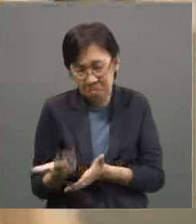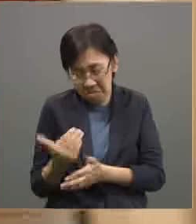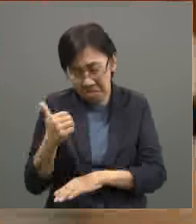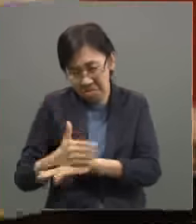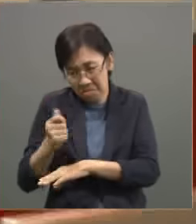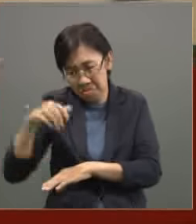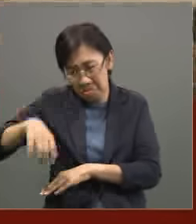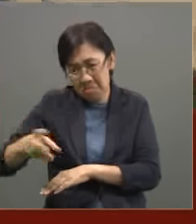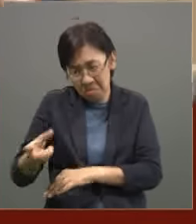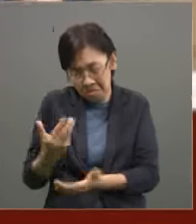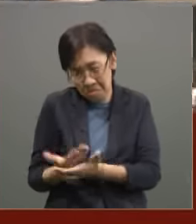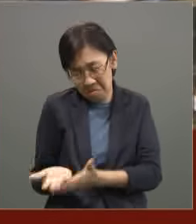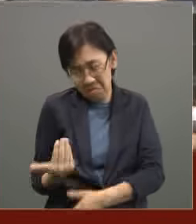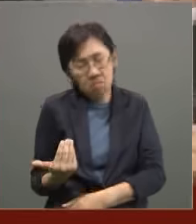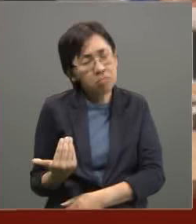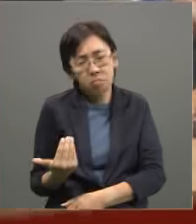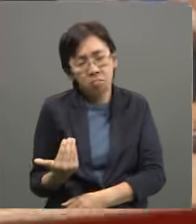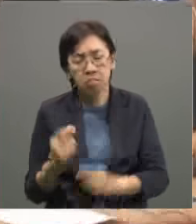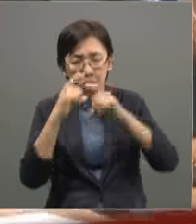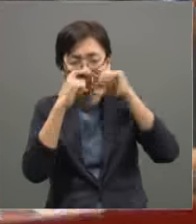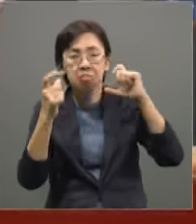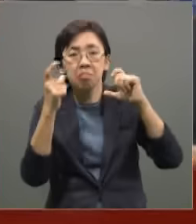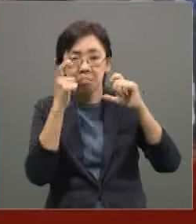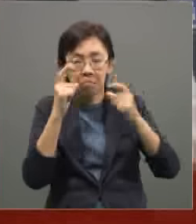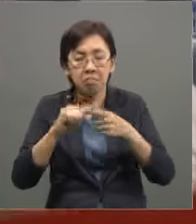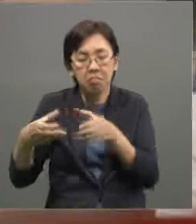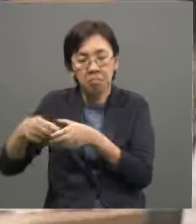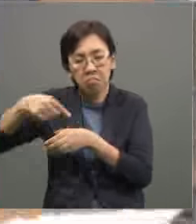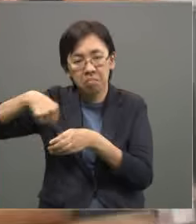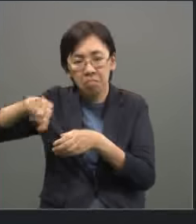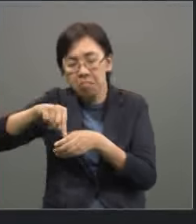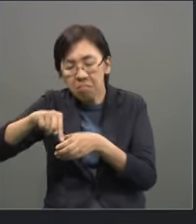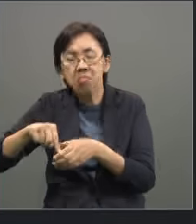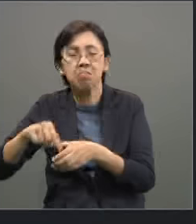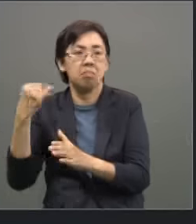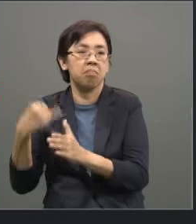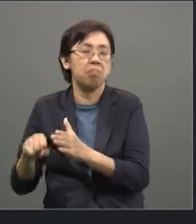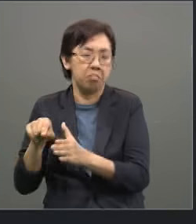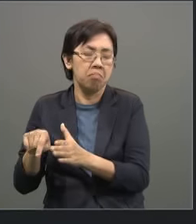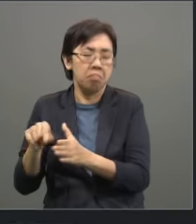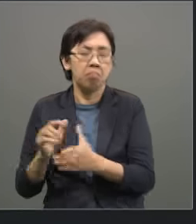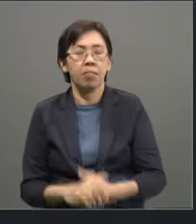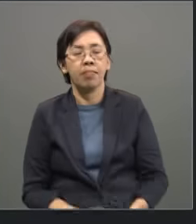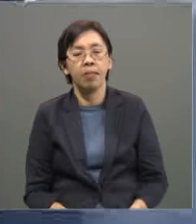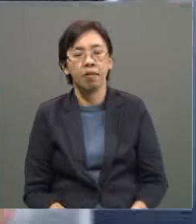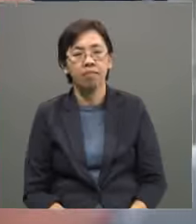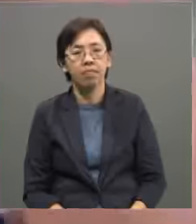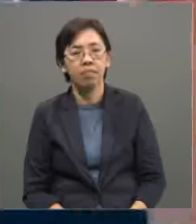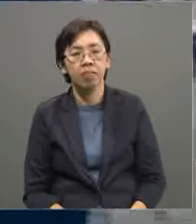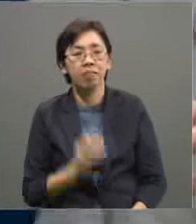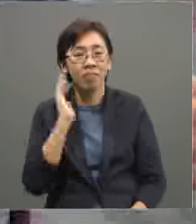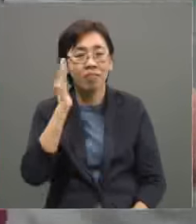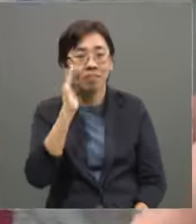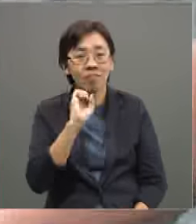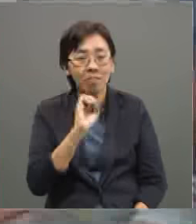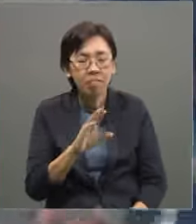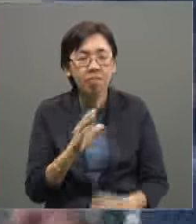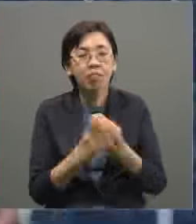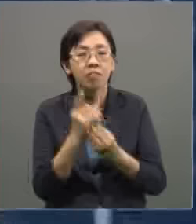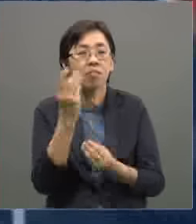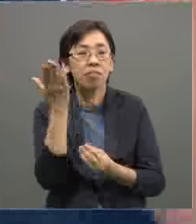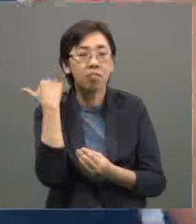การข้าวที่มีคุณศรีสุวรรณจันยากับพวกตกเป็นผู้ต้องหาอยู่นะครับคือคุณโอวาทเนี่ยเขาบอกว่าเมื่อสัปด